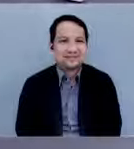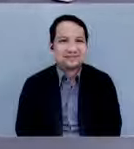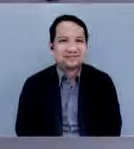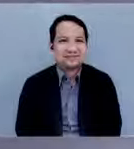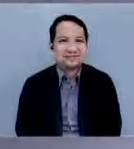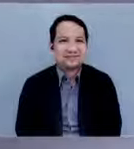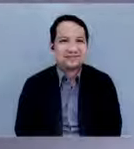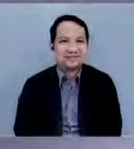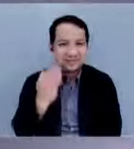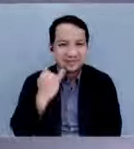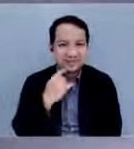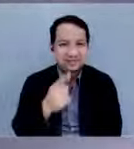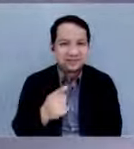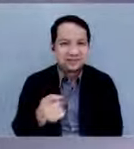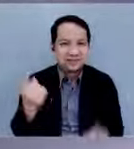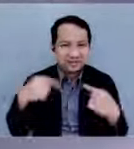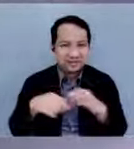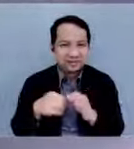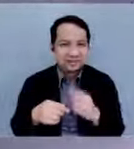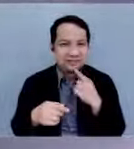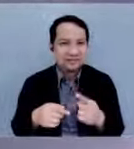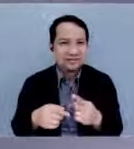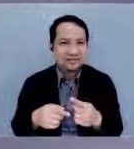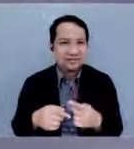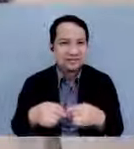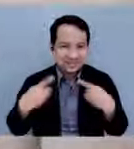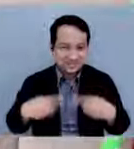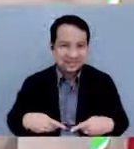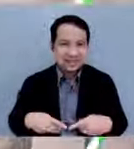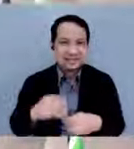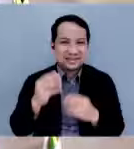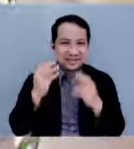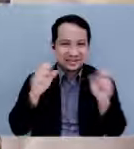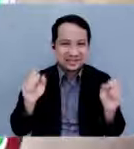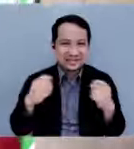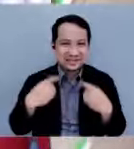Ang dami pala lang. Kasi naka-Mariola outfit po.